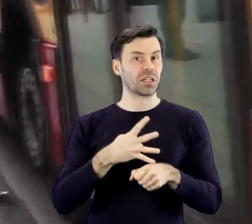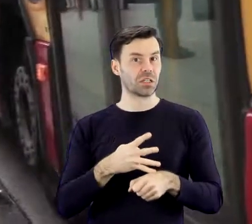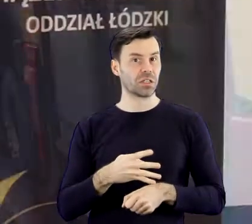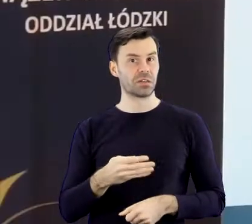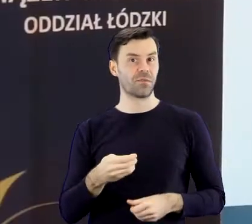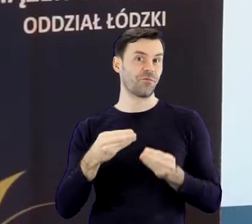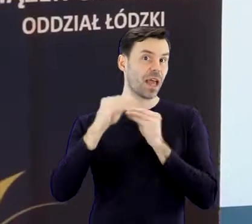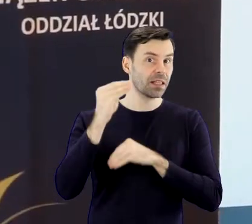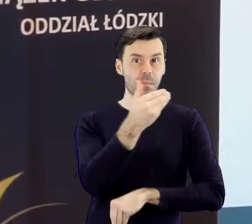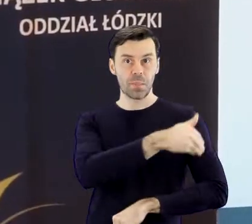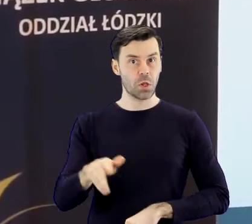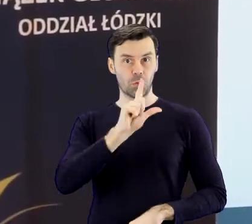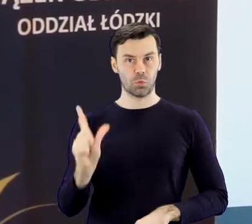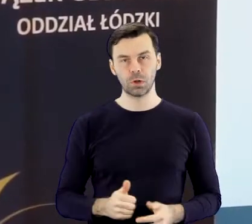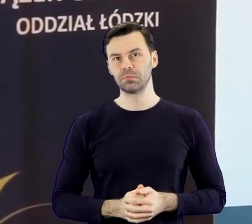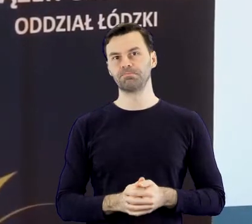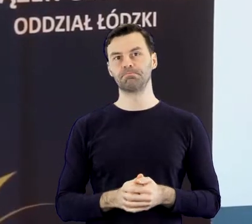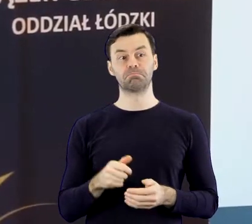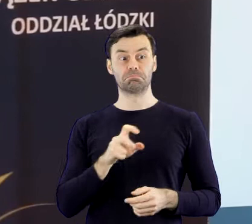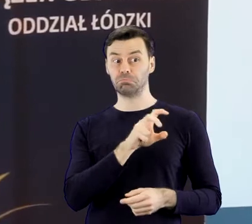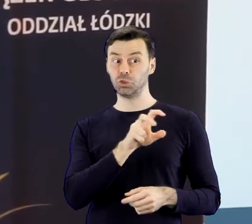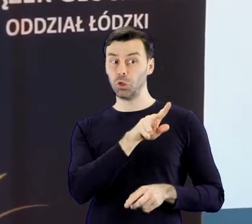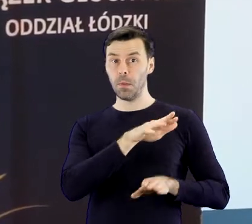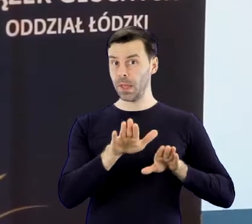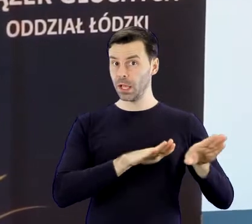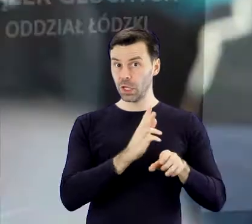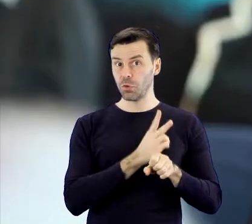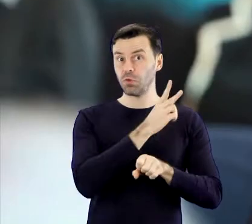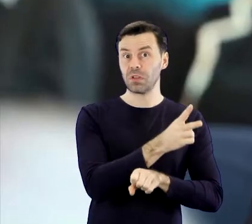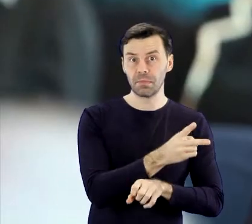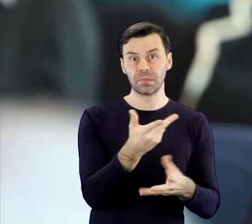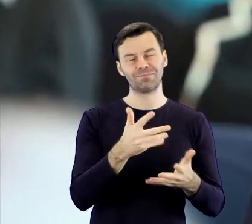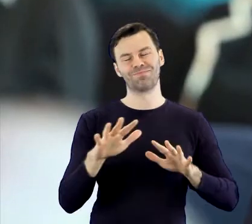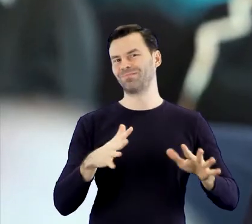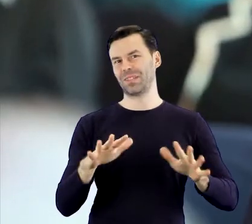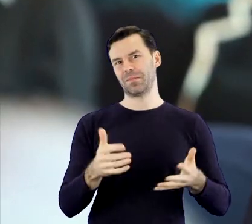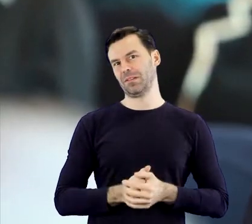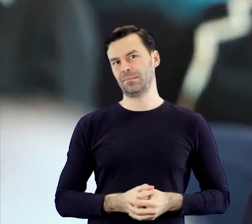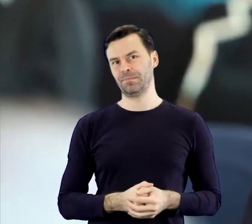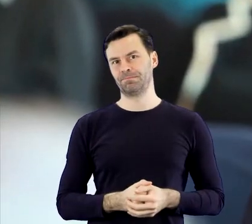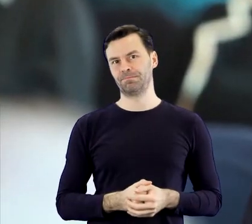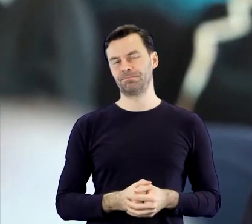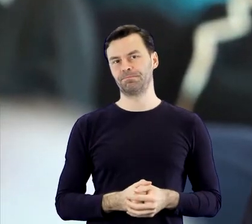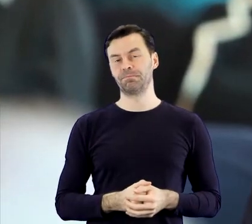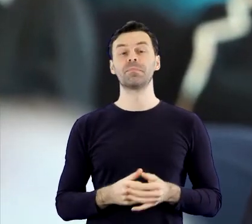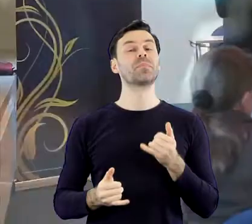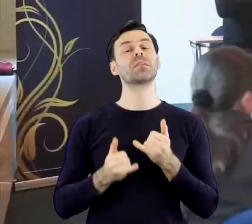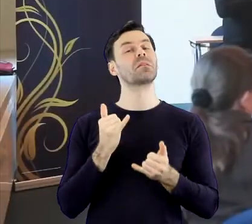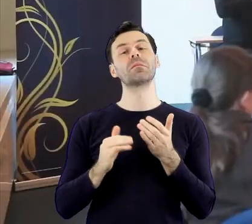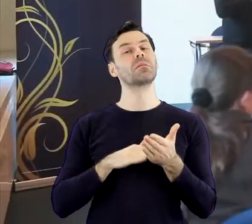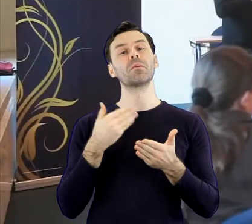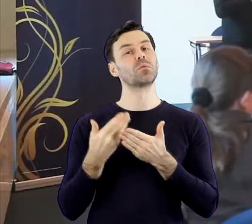milionów. I z dostępnością jest tak sobie, właściwie niezależnie od ceny. W przypadku projektów architektonicznych,